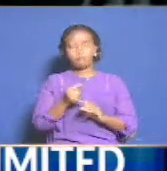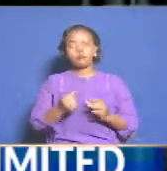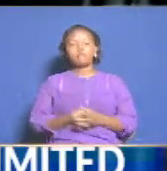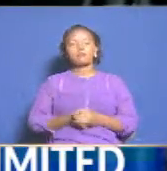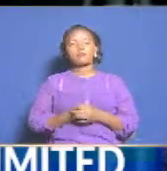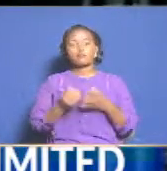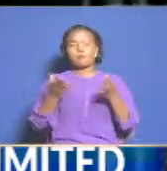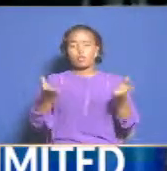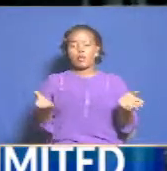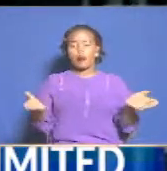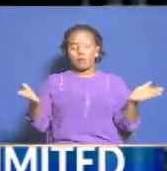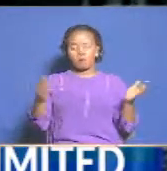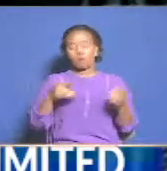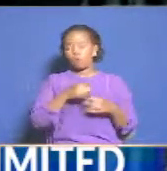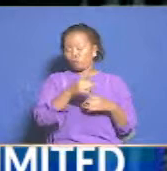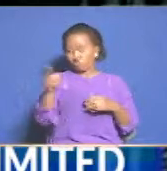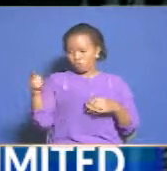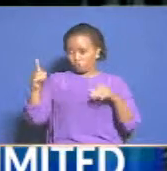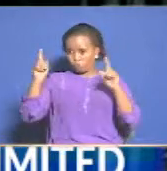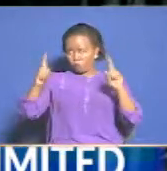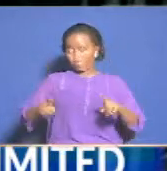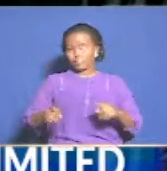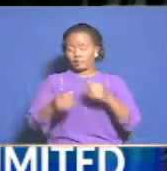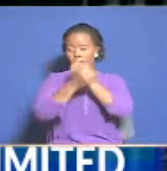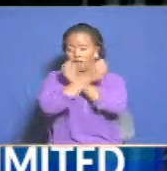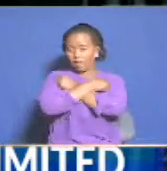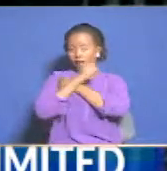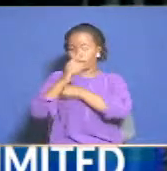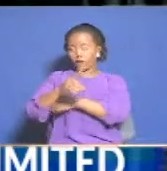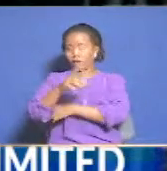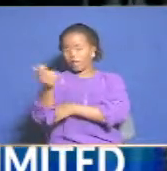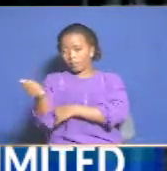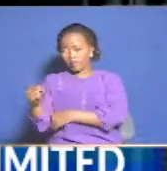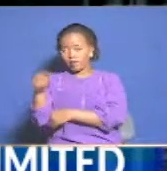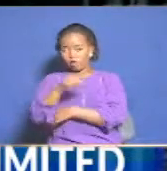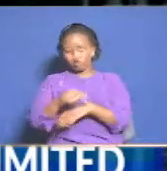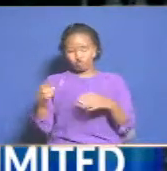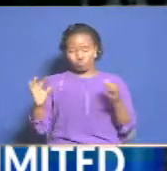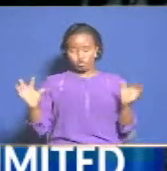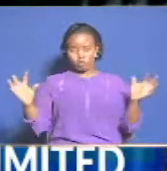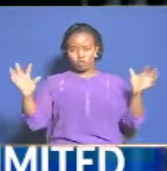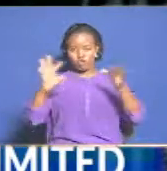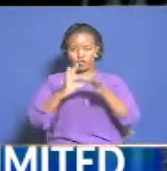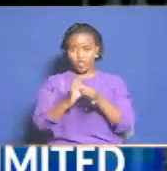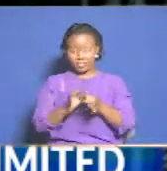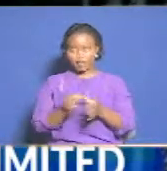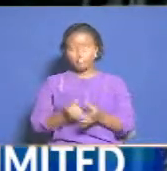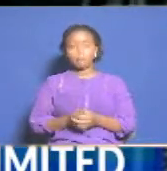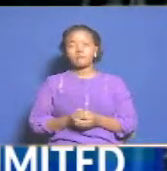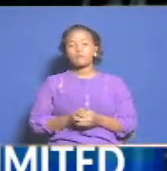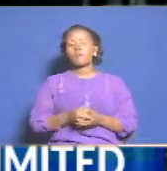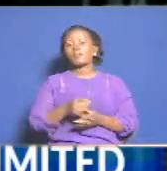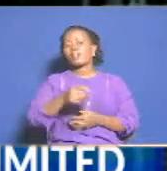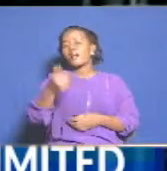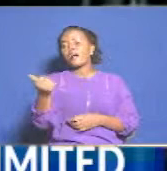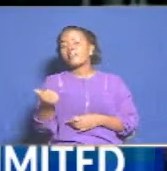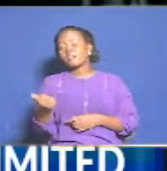Kwa hivyo wenzangu, tupendane na tushirikiane. Na kwa wale ambao